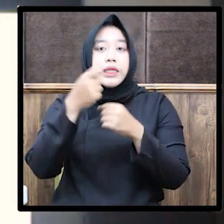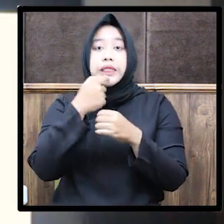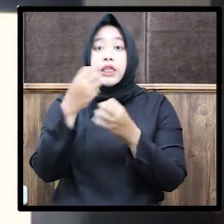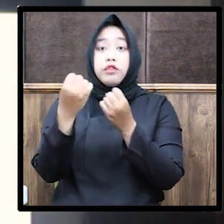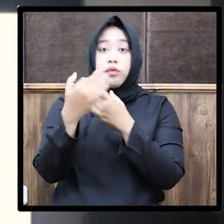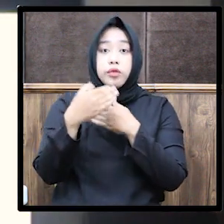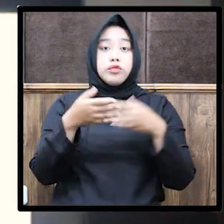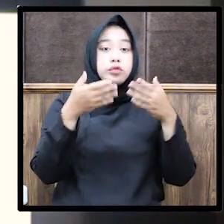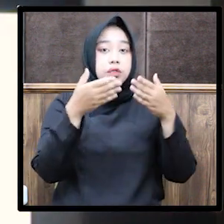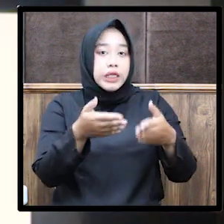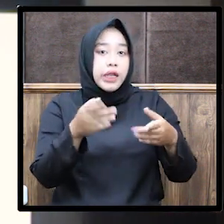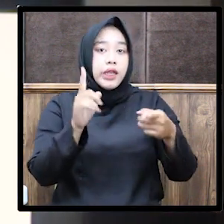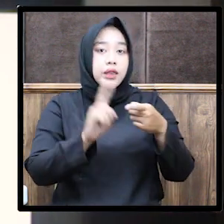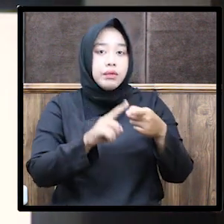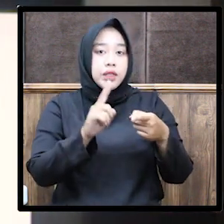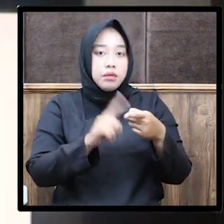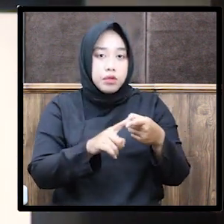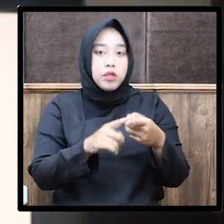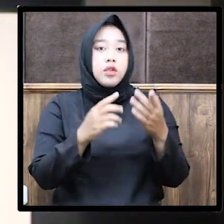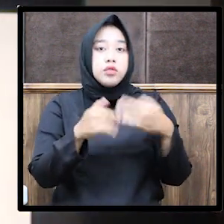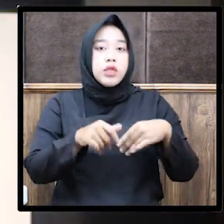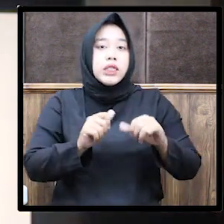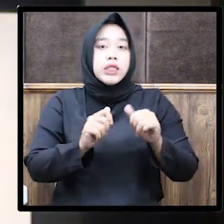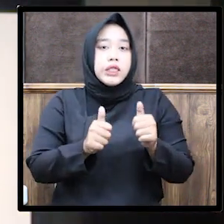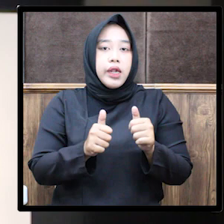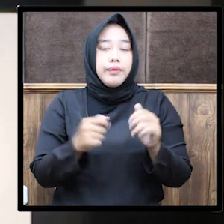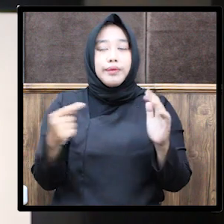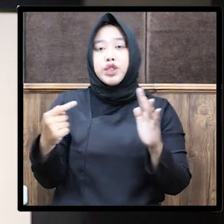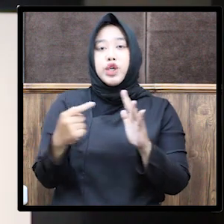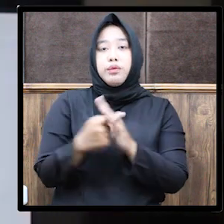melakukan apa menggunakan hak pilihnya begitu ya.